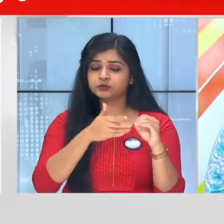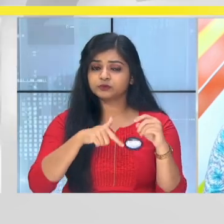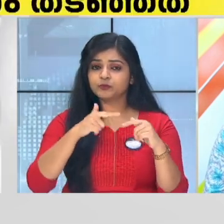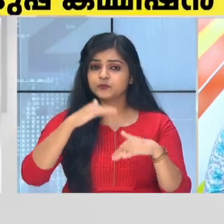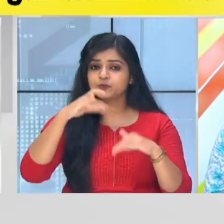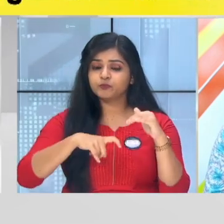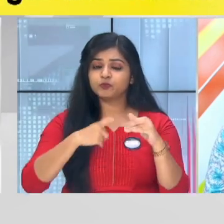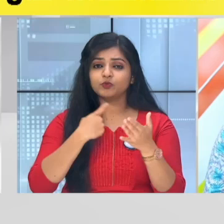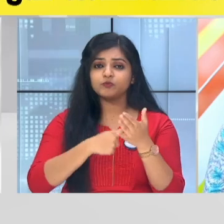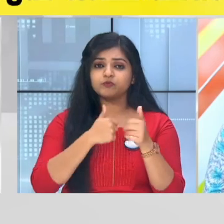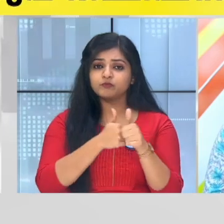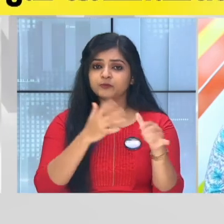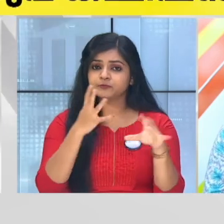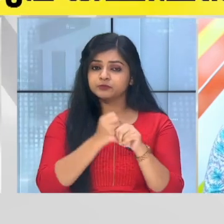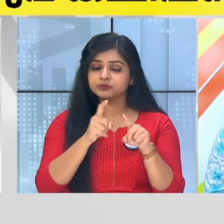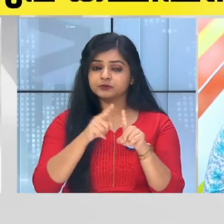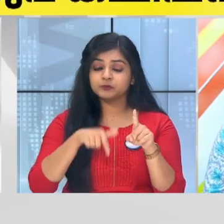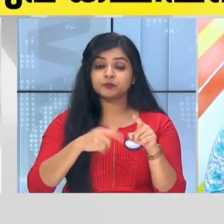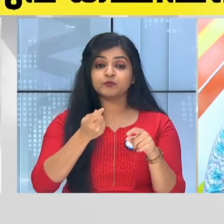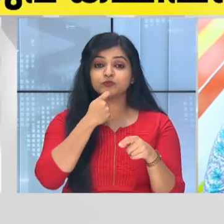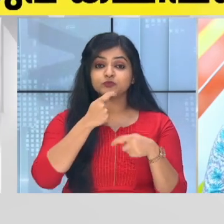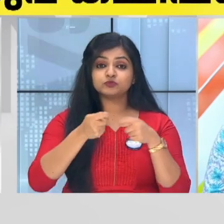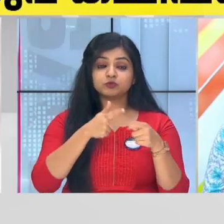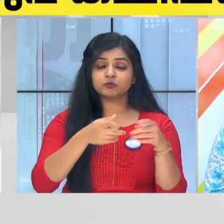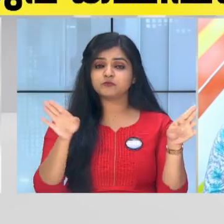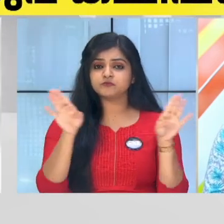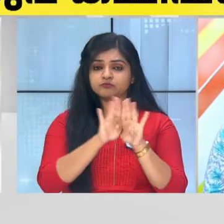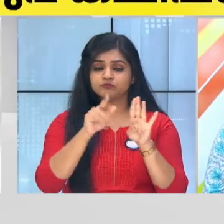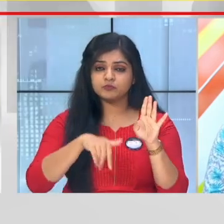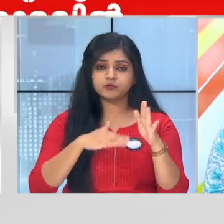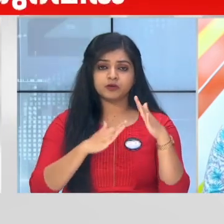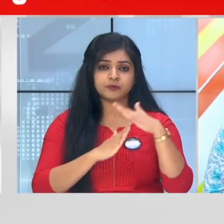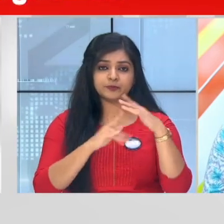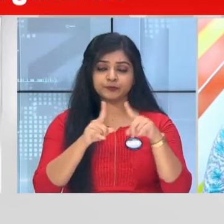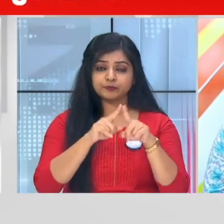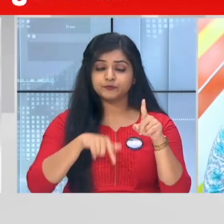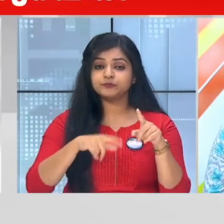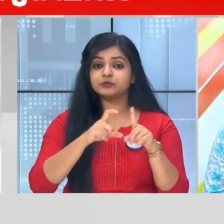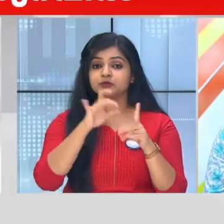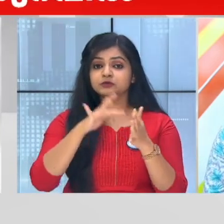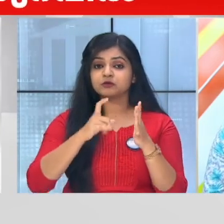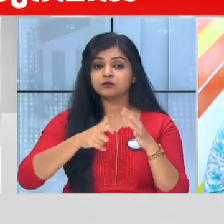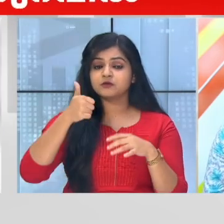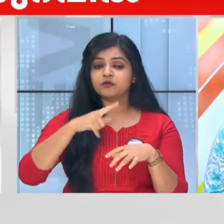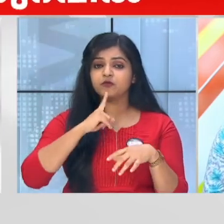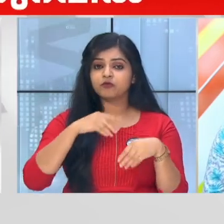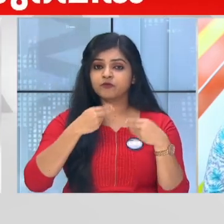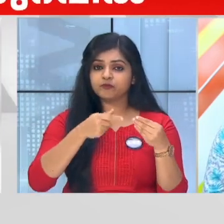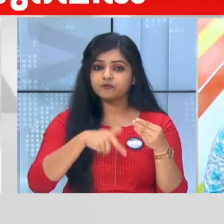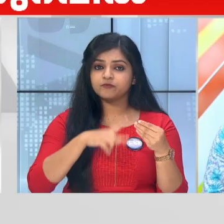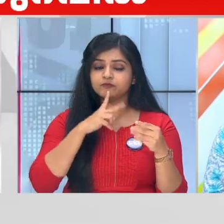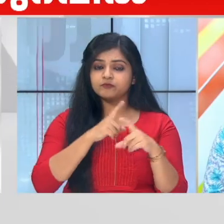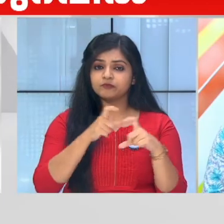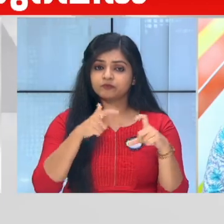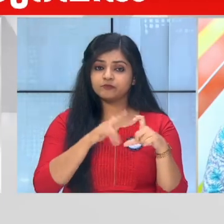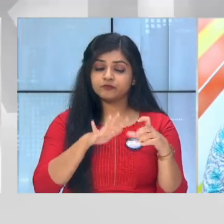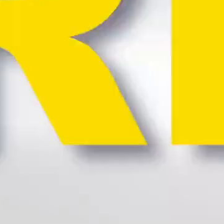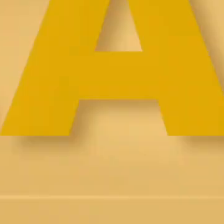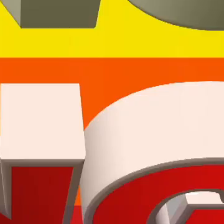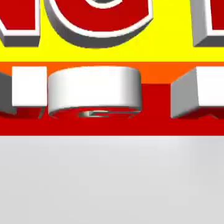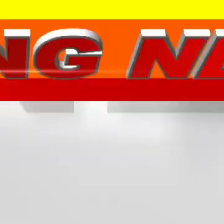തന്നെ മെഡിക്കൽ സ്റ്റോർ താൽക്കാലികമായി അടച്ചുപൂട്ടാനും ജില്ലാ കളക്ടർ നൽകിയ ഉത്തരവിൽ വ്യക്തമാക്കുന്നുണ്ട്. ഒപ്പം തന്നെ ഈ സോഷ്യൽ മീഡിയയിലടക്കം